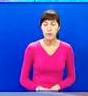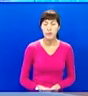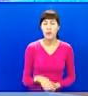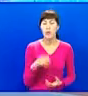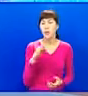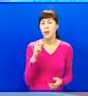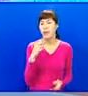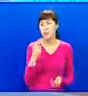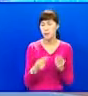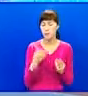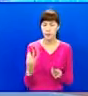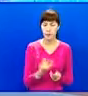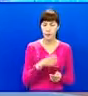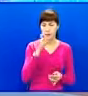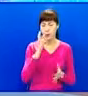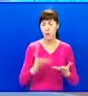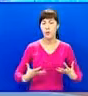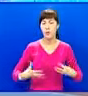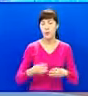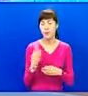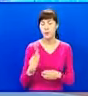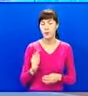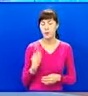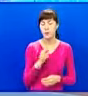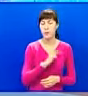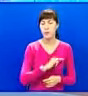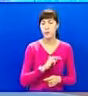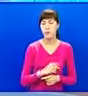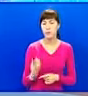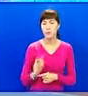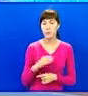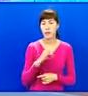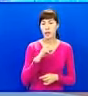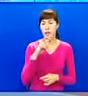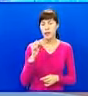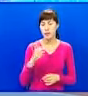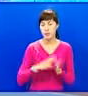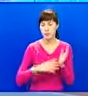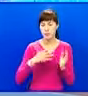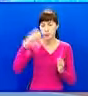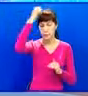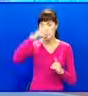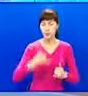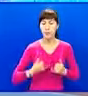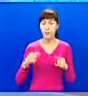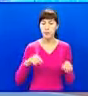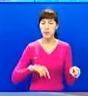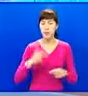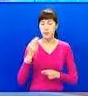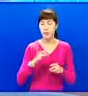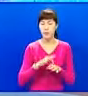Түлкібаста тартысты дода. Мемлекет және қоғам қайраткері, социалистік еңбекері Асанбай Асқаровтың 95 жылдығына арналған футболдан